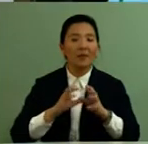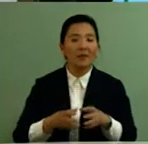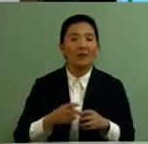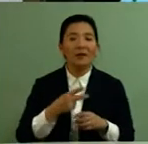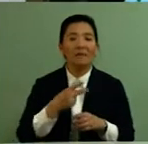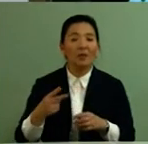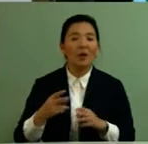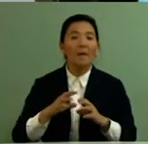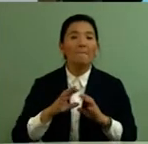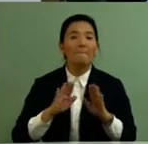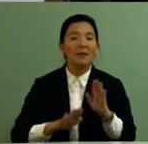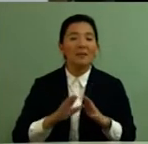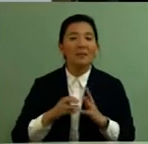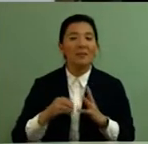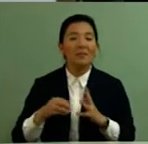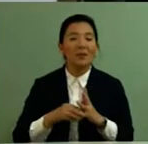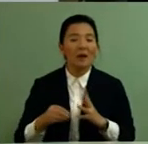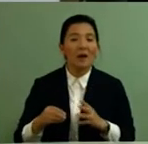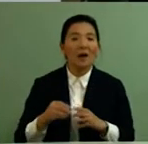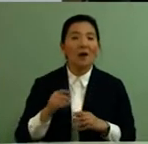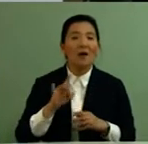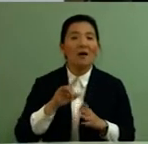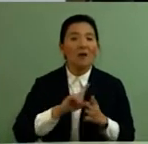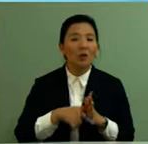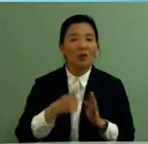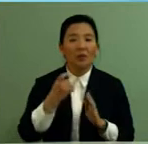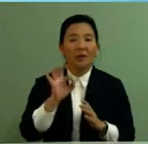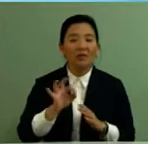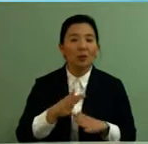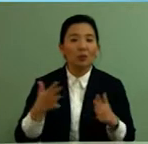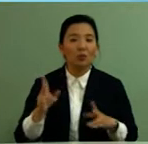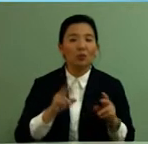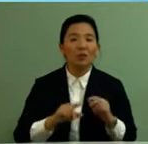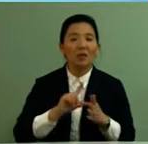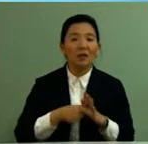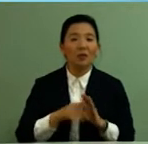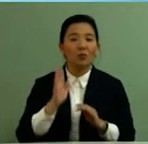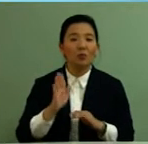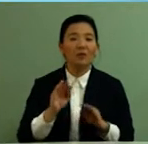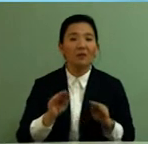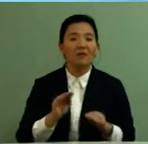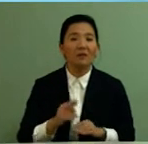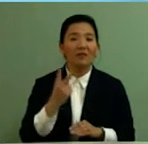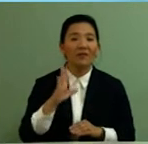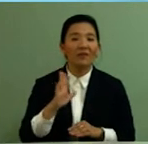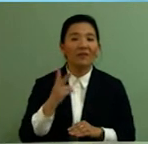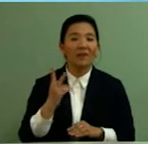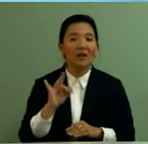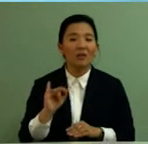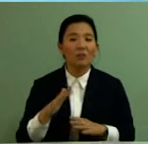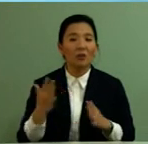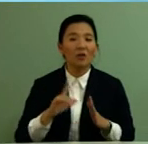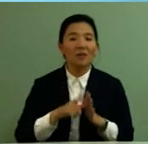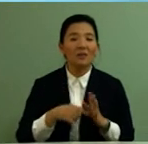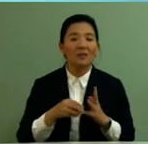массы Земли. Радиус на 100% больше, значит, радиус будет составлять в 2 раза больше